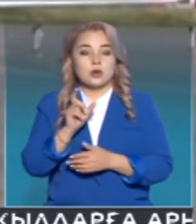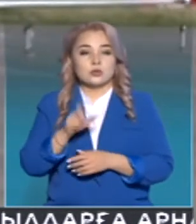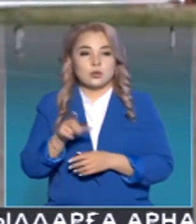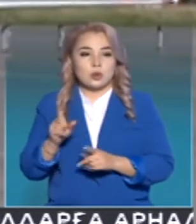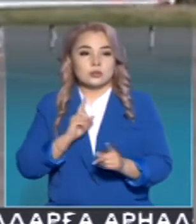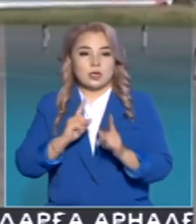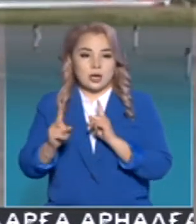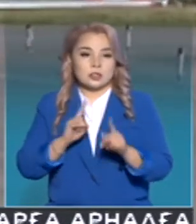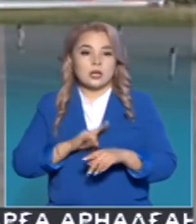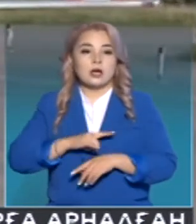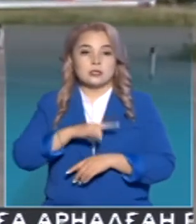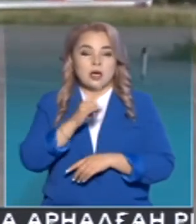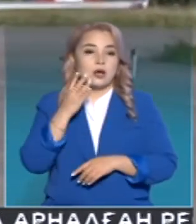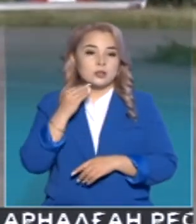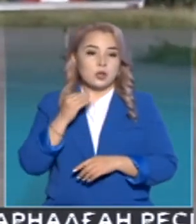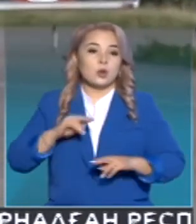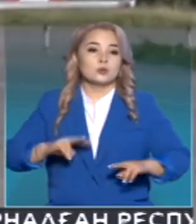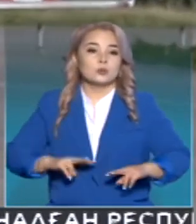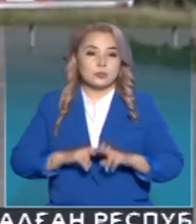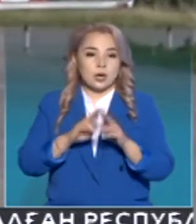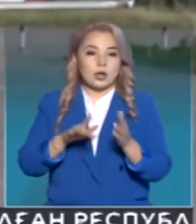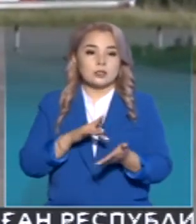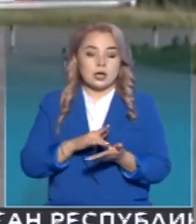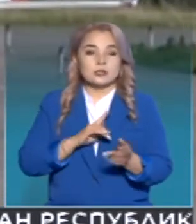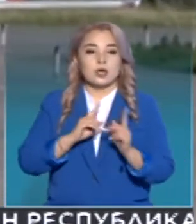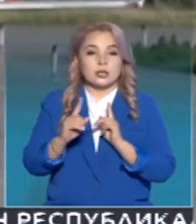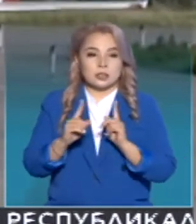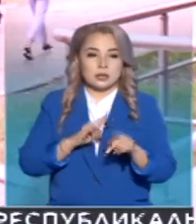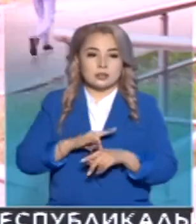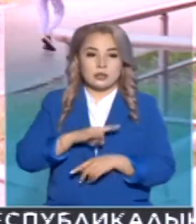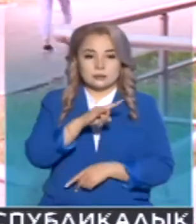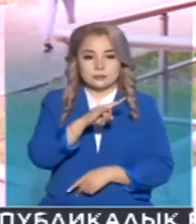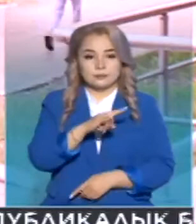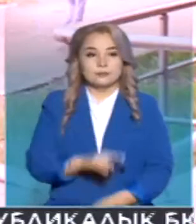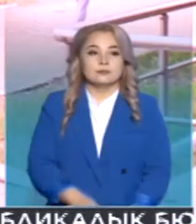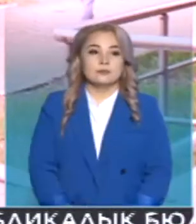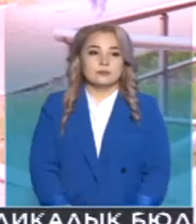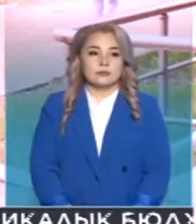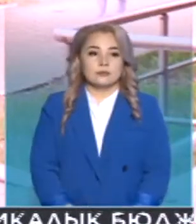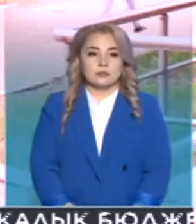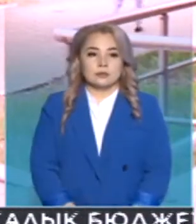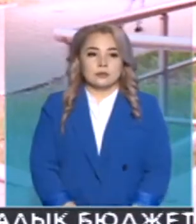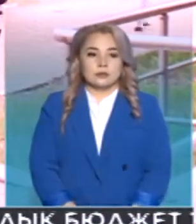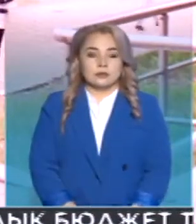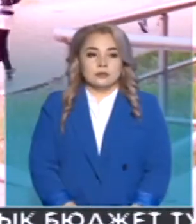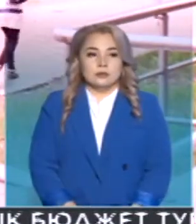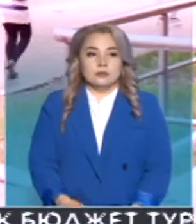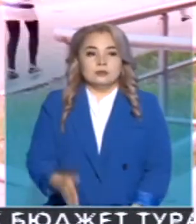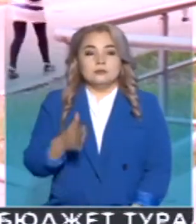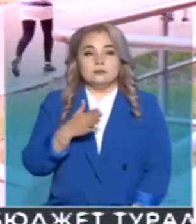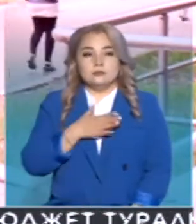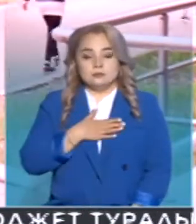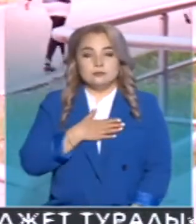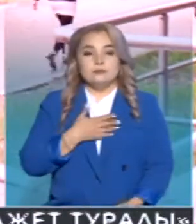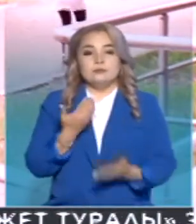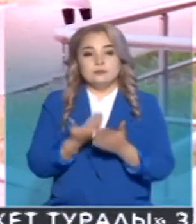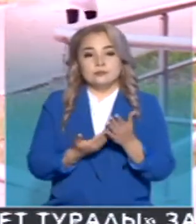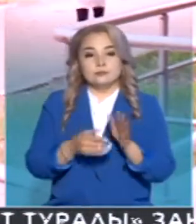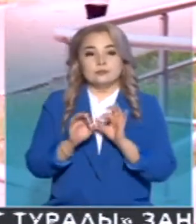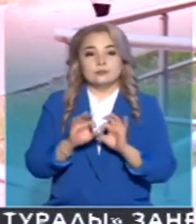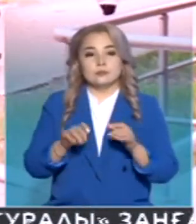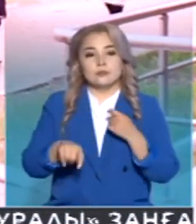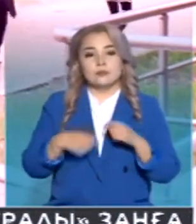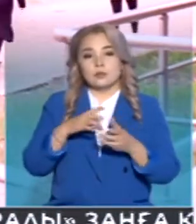ұшағы Нұр-Сұлтан және Алматы қалаларына қатынайды. Анализ показал, что у нас аэропорт работает убыточно. Сараптама